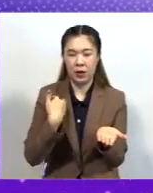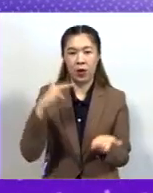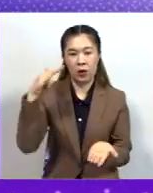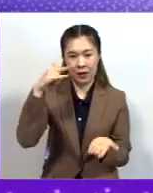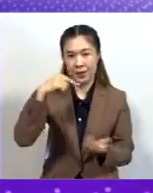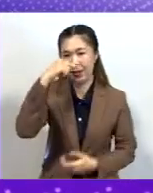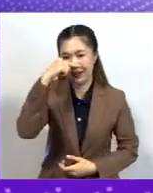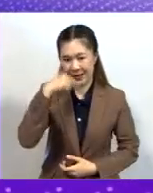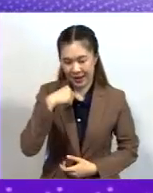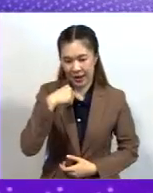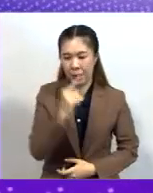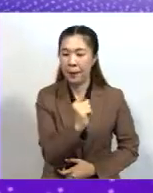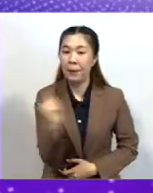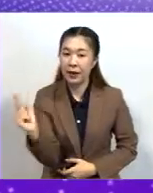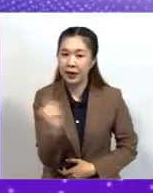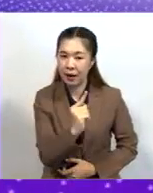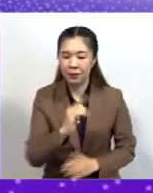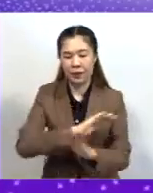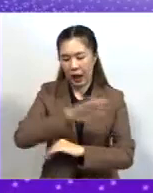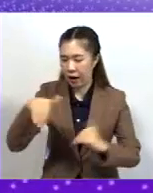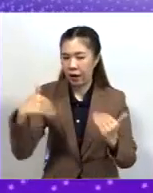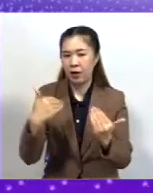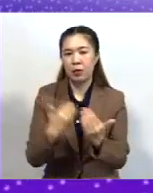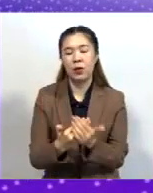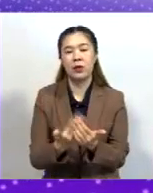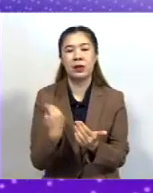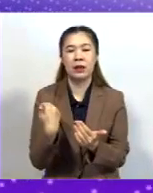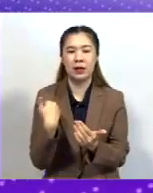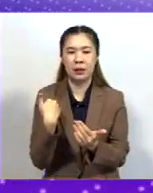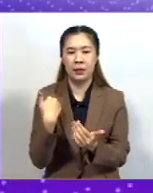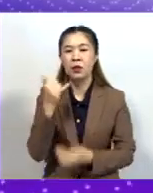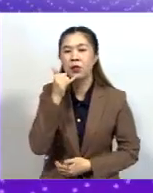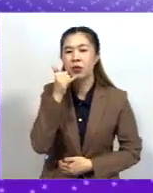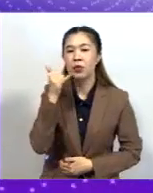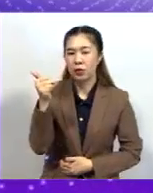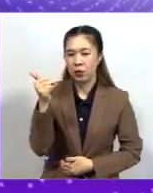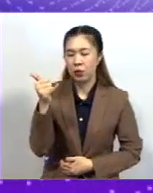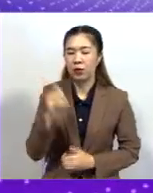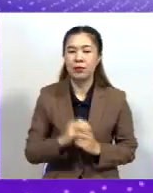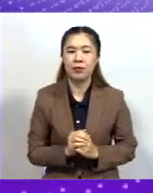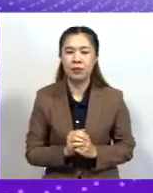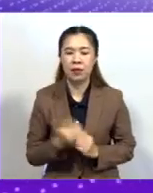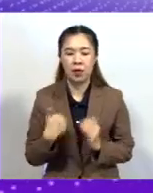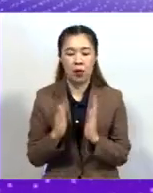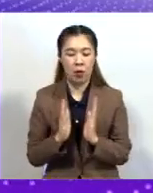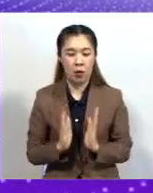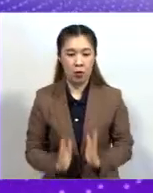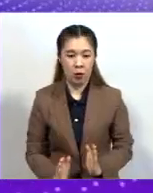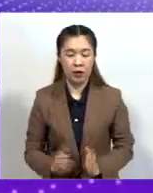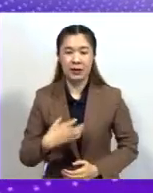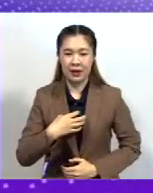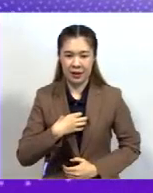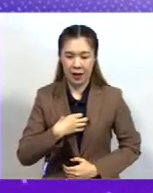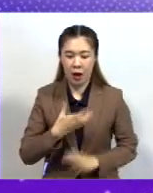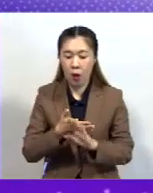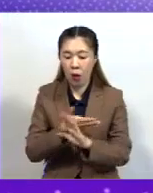ไทยสมายในเส้นทางไปกับทั้งหมดเนี่ยสามารถที่จะติดต่อประสานได้นะคะทั้งคนที่ต้องการเดินทาง